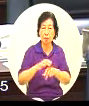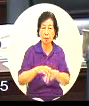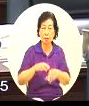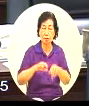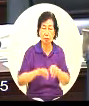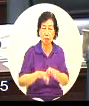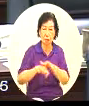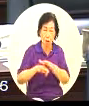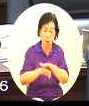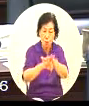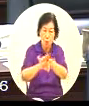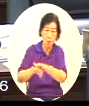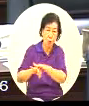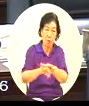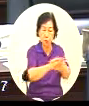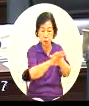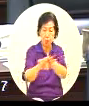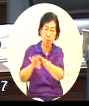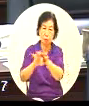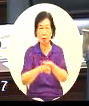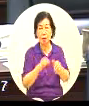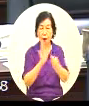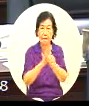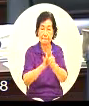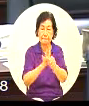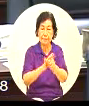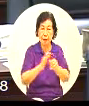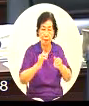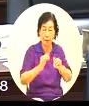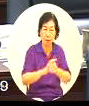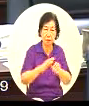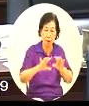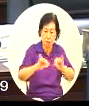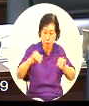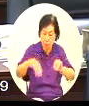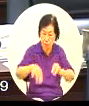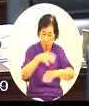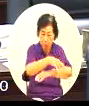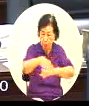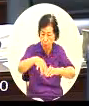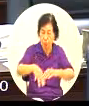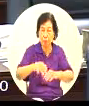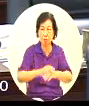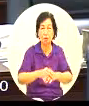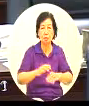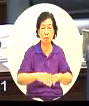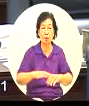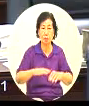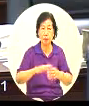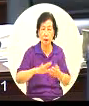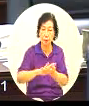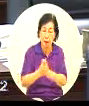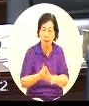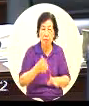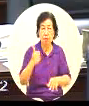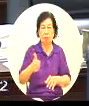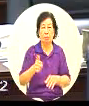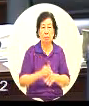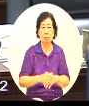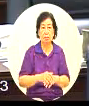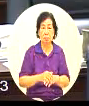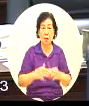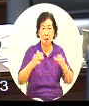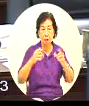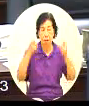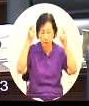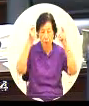迄个环境搁真正带动地方。闽南讲环境好尔，互咱个所有高雄市、全国个咱所有即